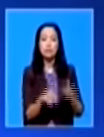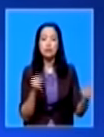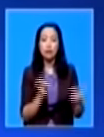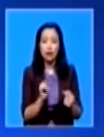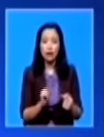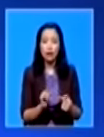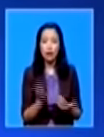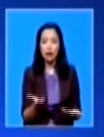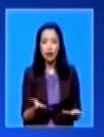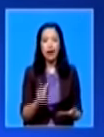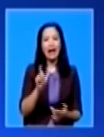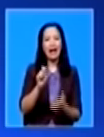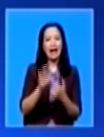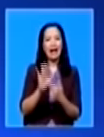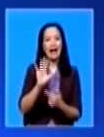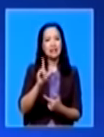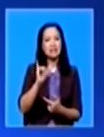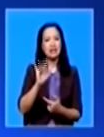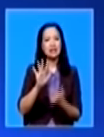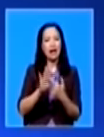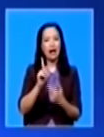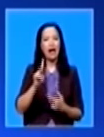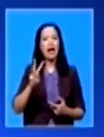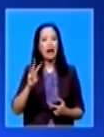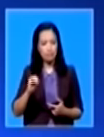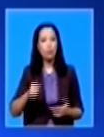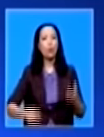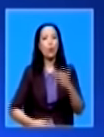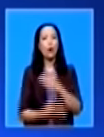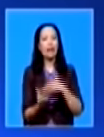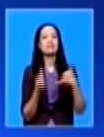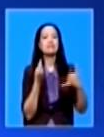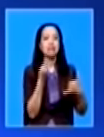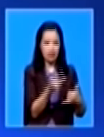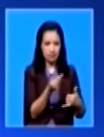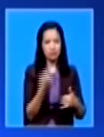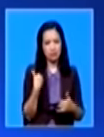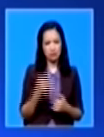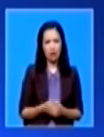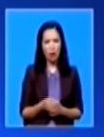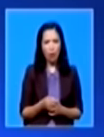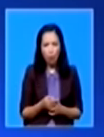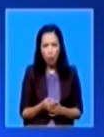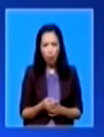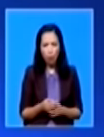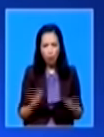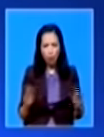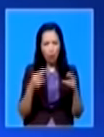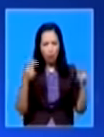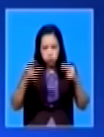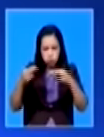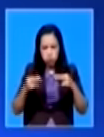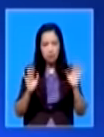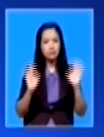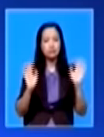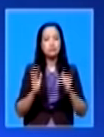ทำอาชญากรรมนะก็ให้โอกาสต่อสู้คดีแล้วก็ว่ามาคืออย่าใช้อาวุธต่อเจ้าที่เท่านั้นเองมันเกิด